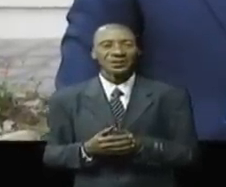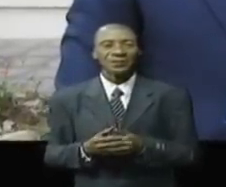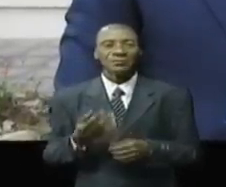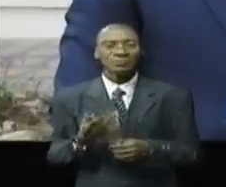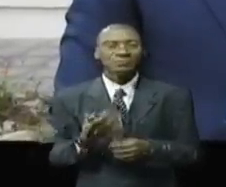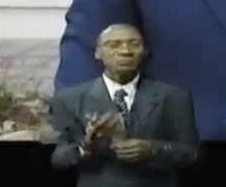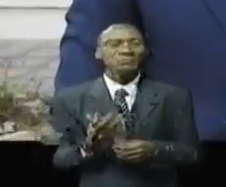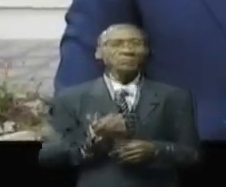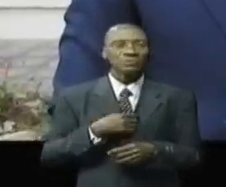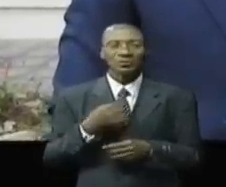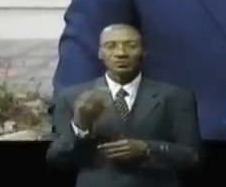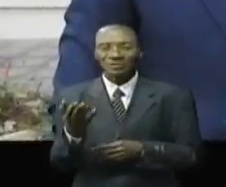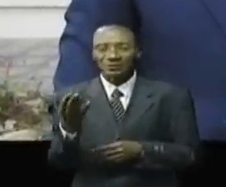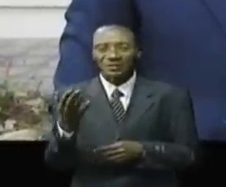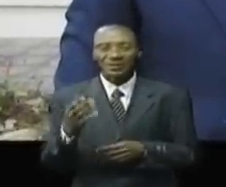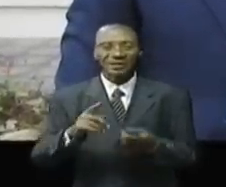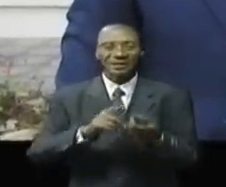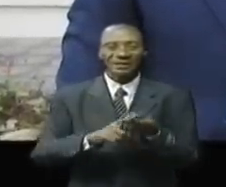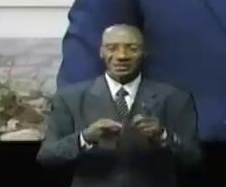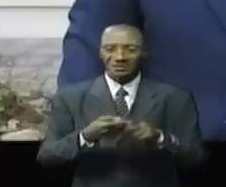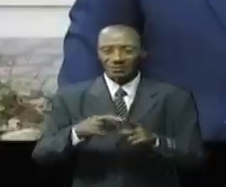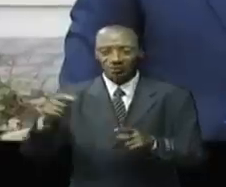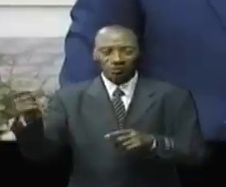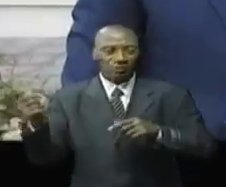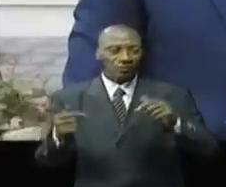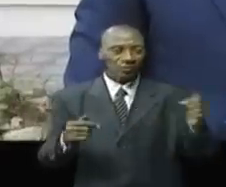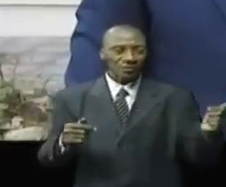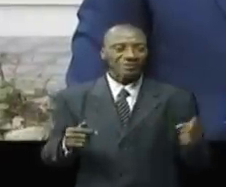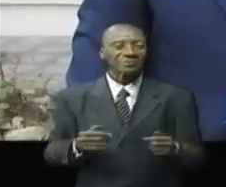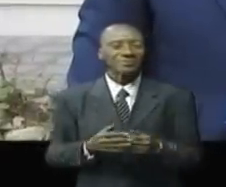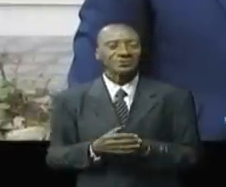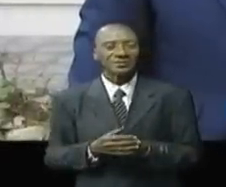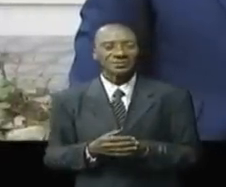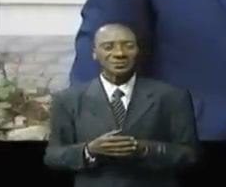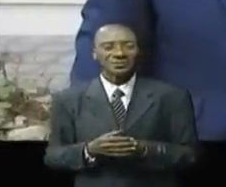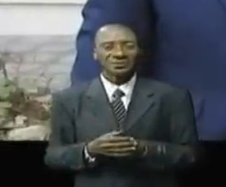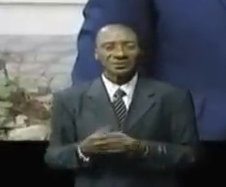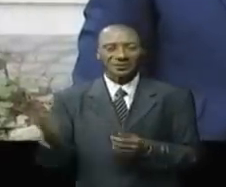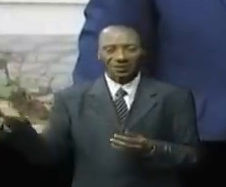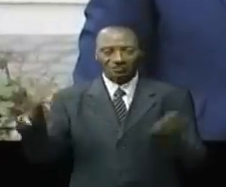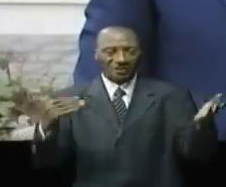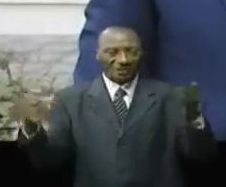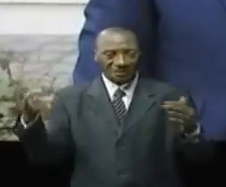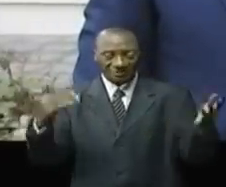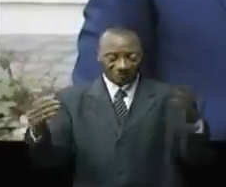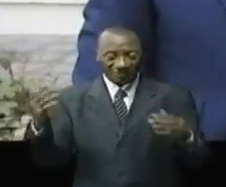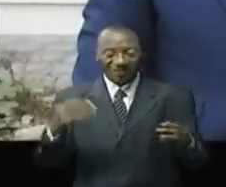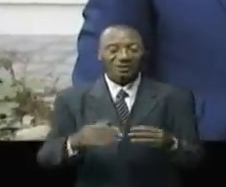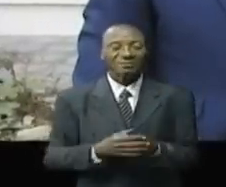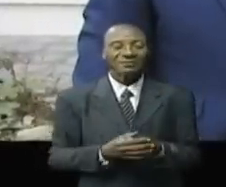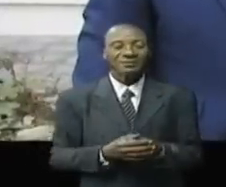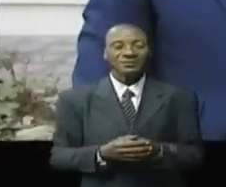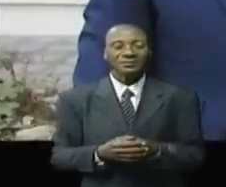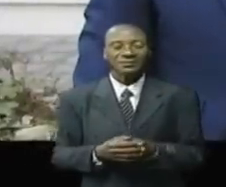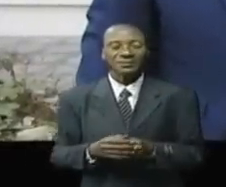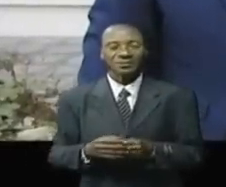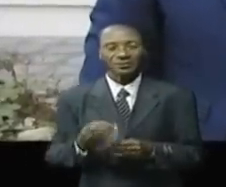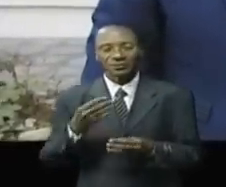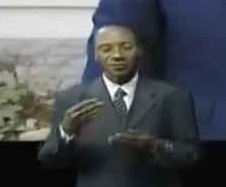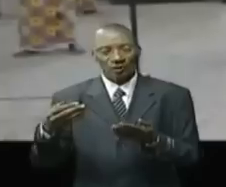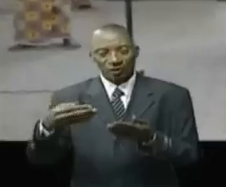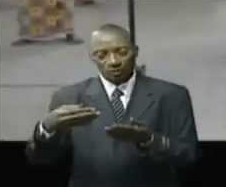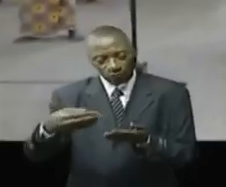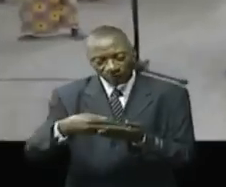tout l'organisme ensemble avec les jeunes, la jeunesse du Conseil national pour que nous